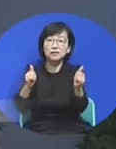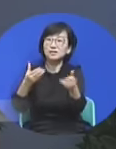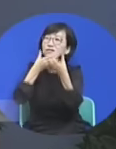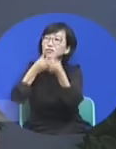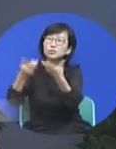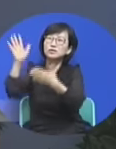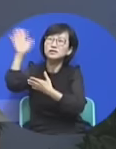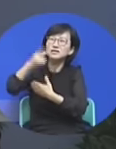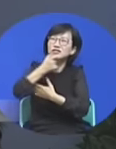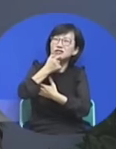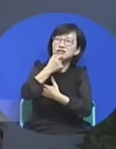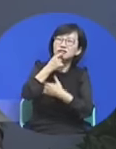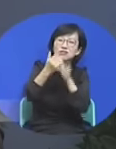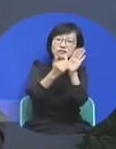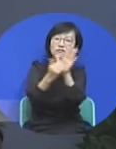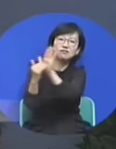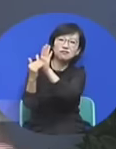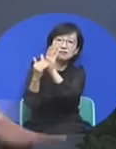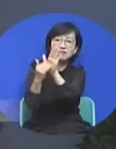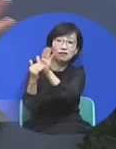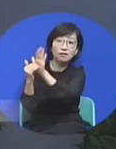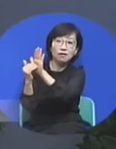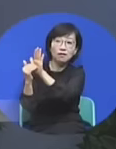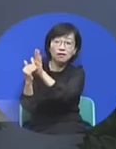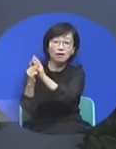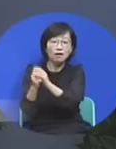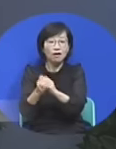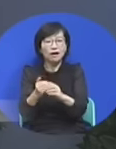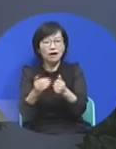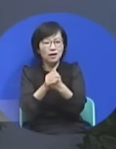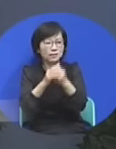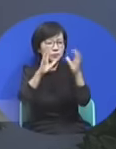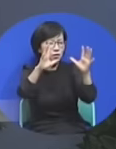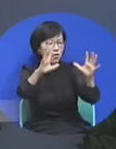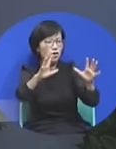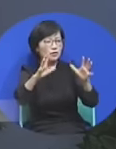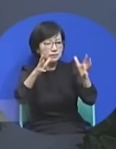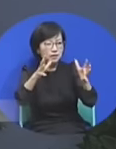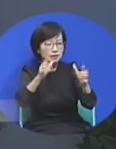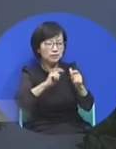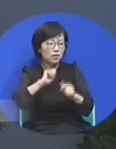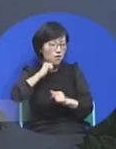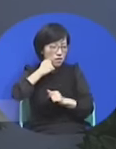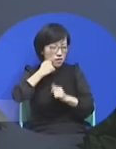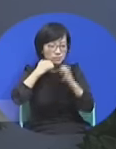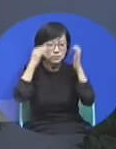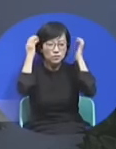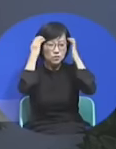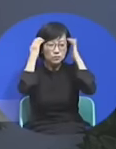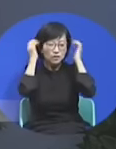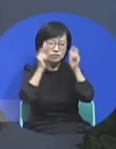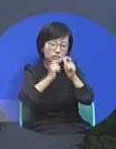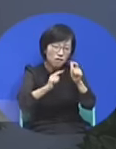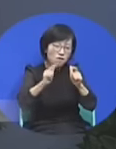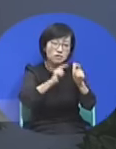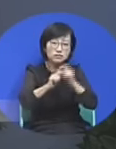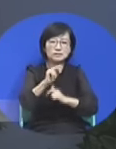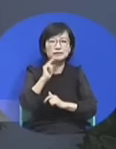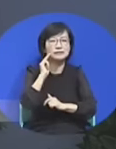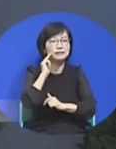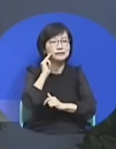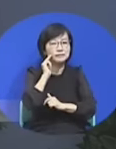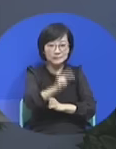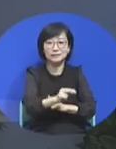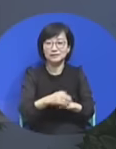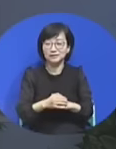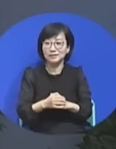keep forfeiting this blessing. They don't want to receive it. 이래서 세계는 점점점 어려움이 오는 겁니다. And that's why the world continues to face increasing difficulty.